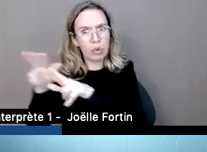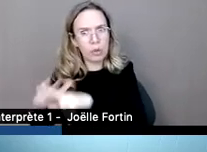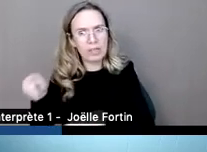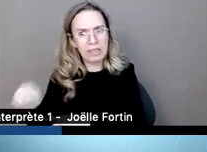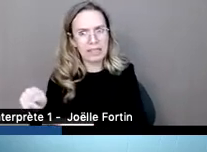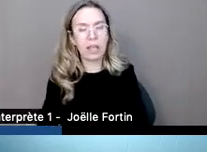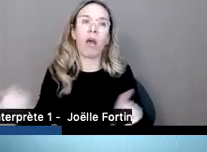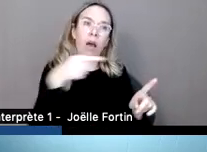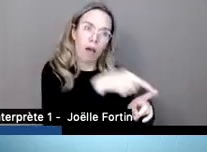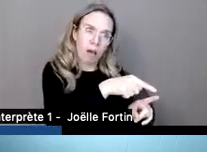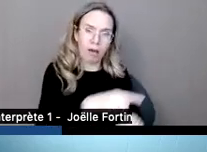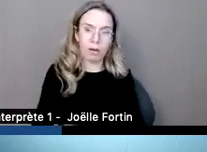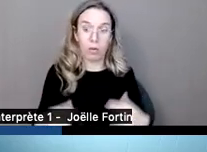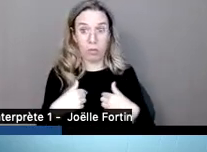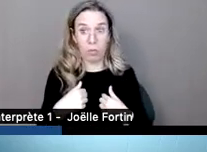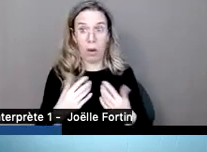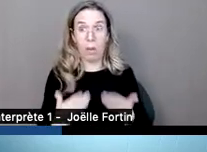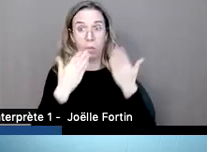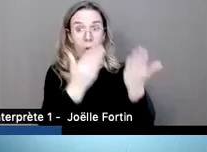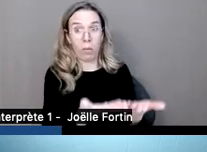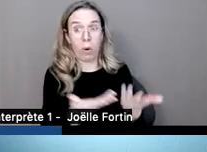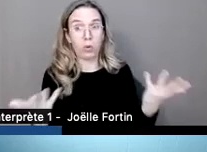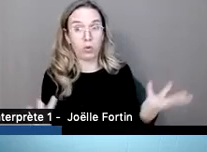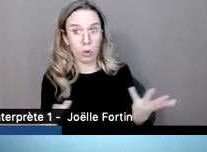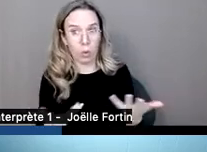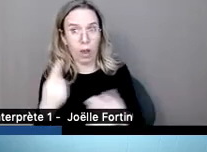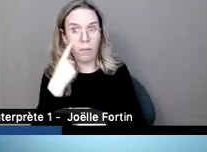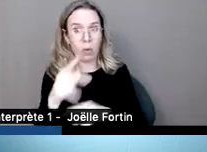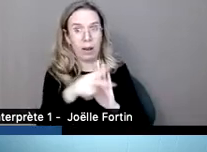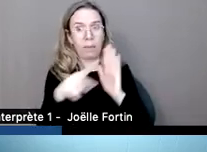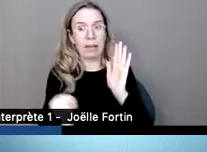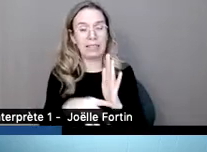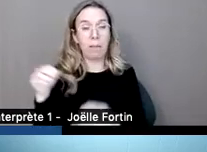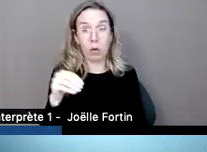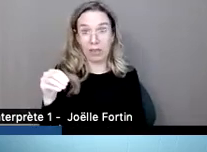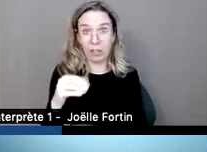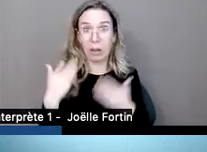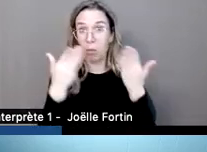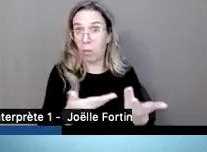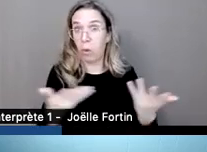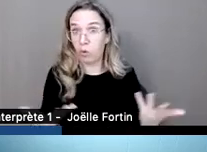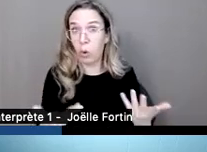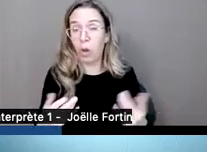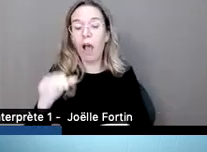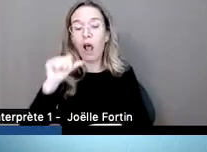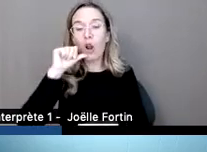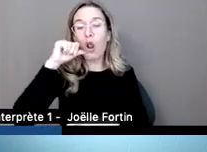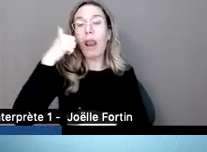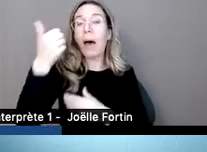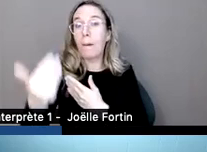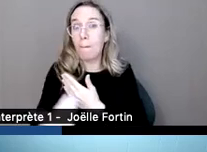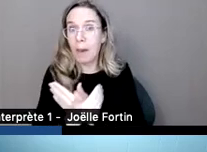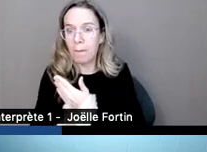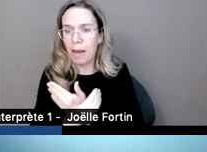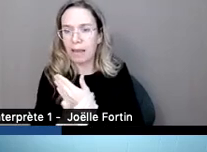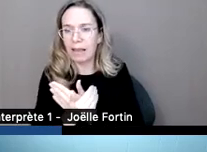résident. Moi, ce que j'ai suggéré dans le cadre des principes Montessori, c'est que le même matin, j'ai